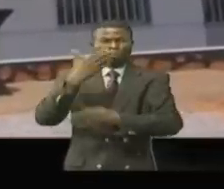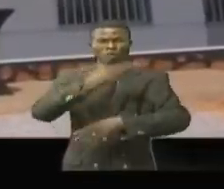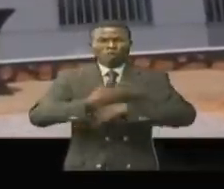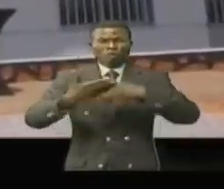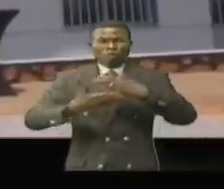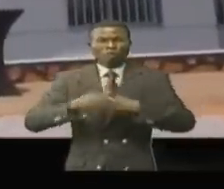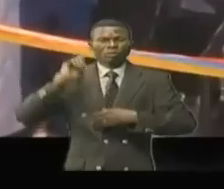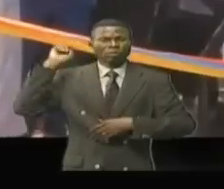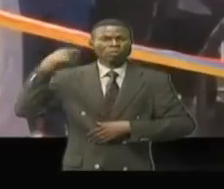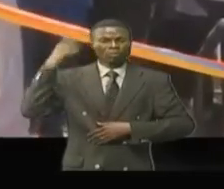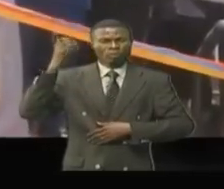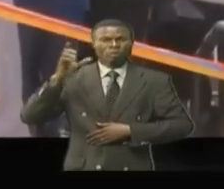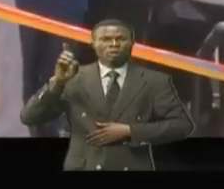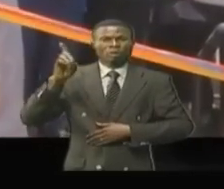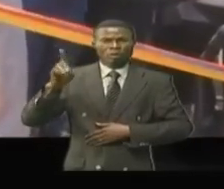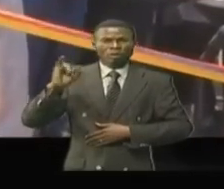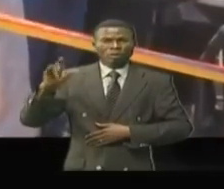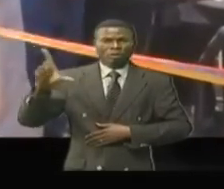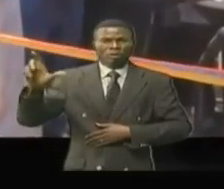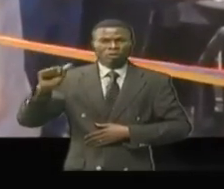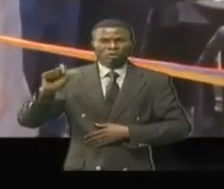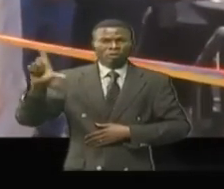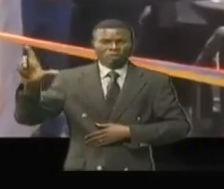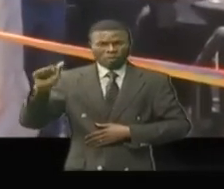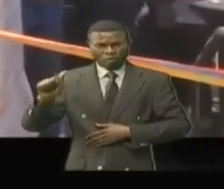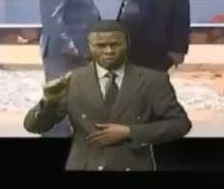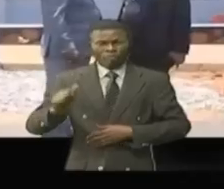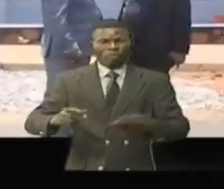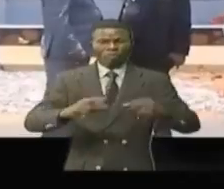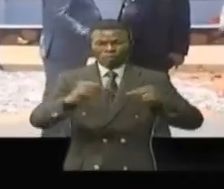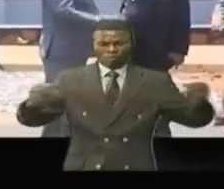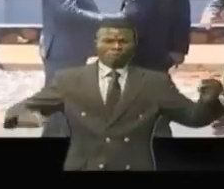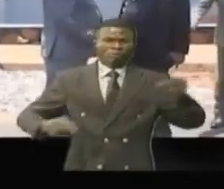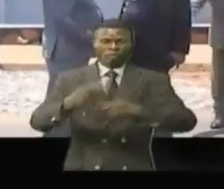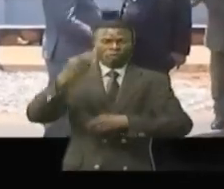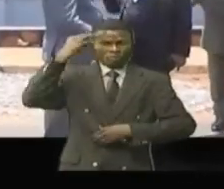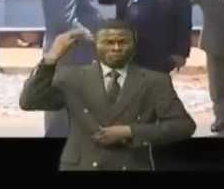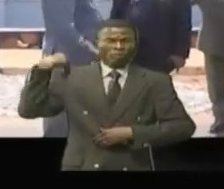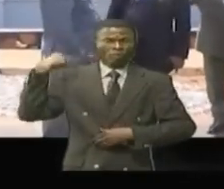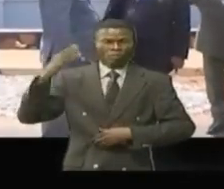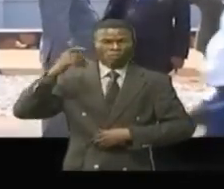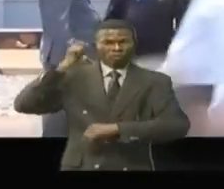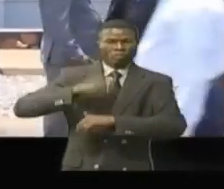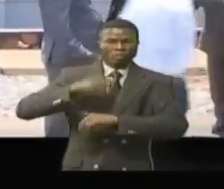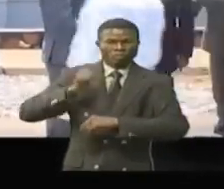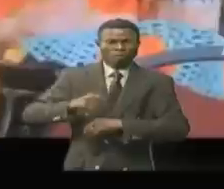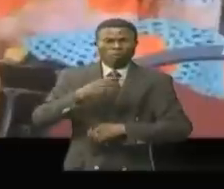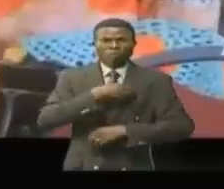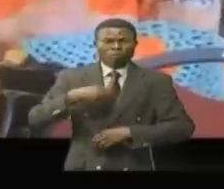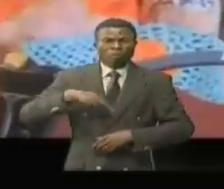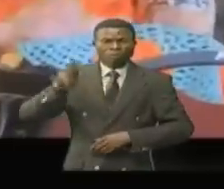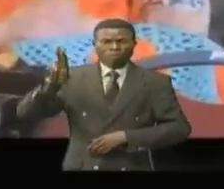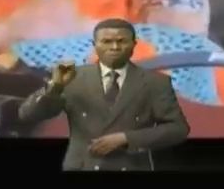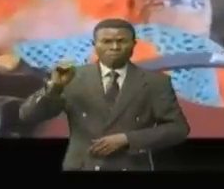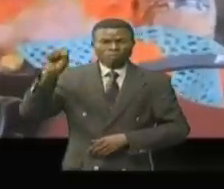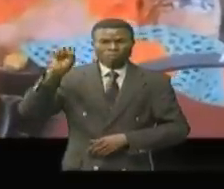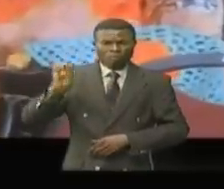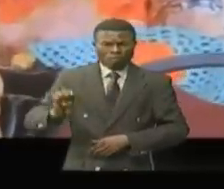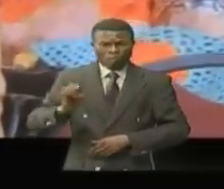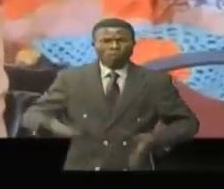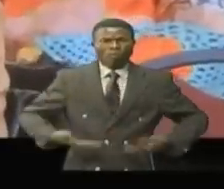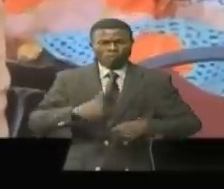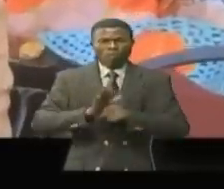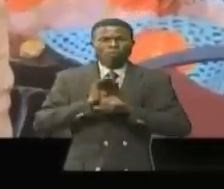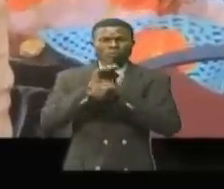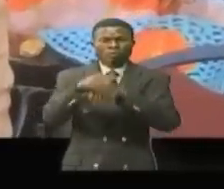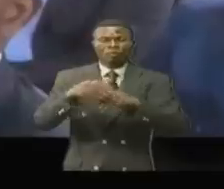centrale de Dilala. Coupure du ruban symbolique, la ministre d'État, ministre de la Justice, Rose Mutombo-Kiessé, a salué l'engagement